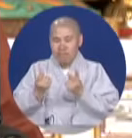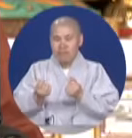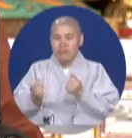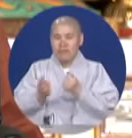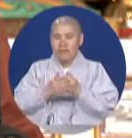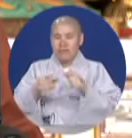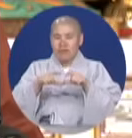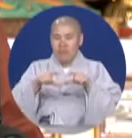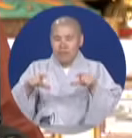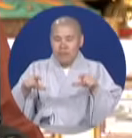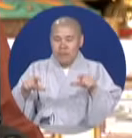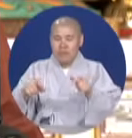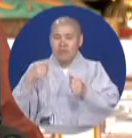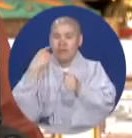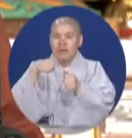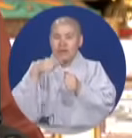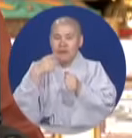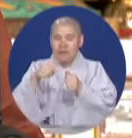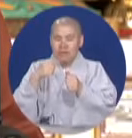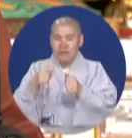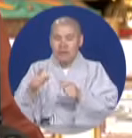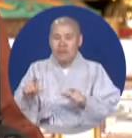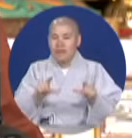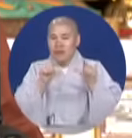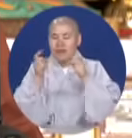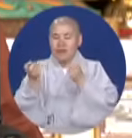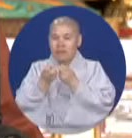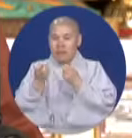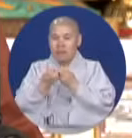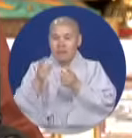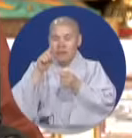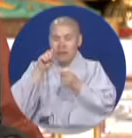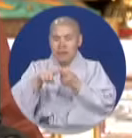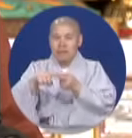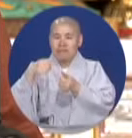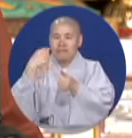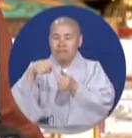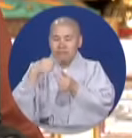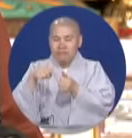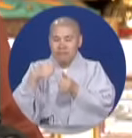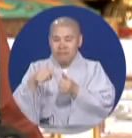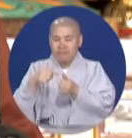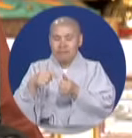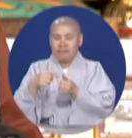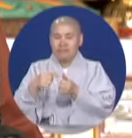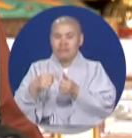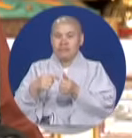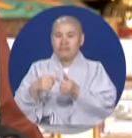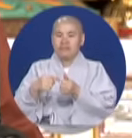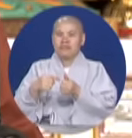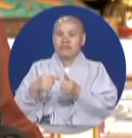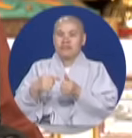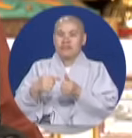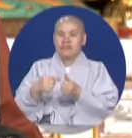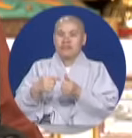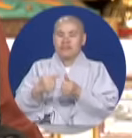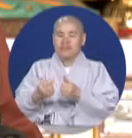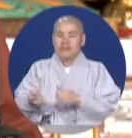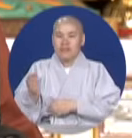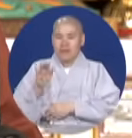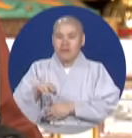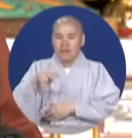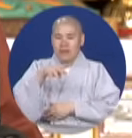그러니까 일반 모든 가르침은 생업에 대한 가르침입니다. 생업. 그런데